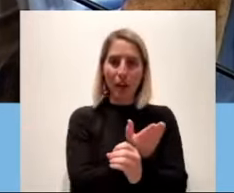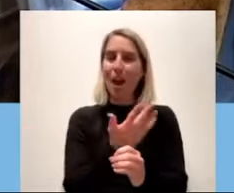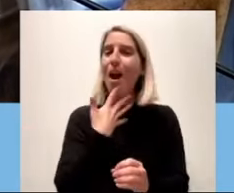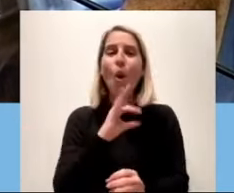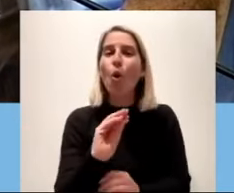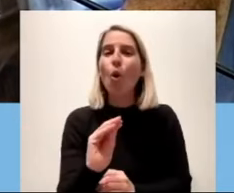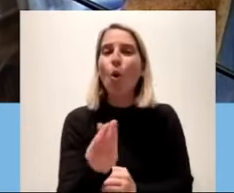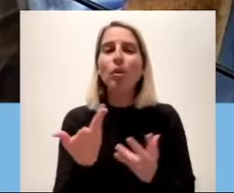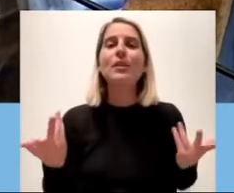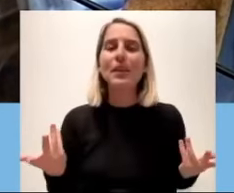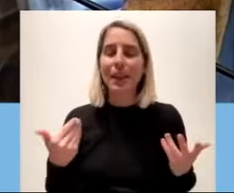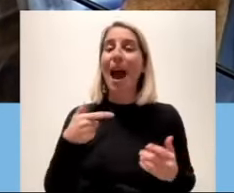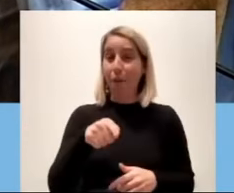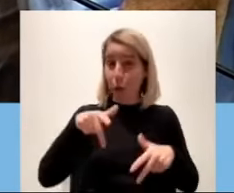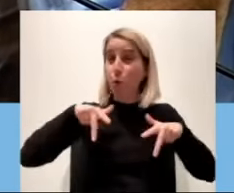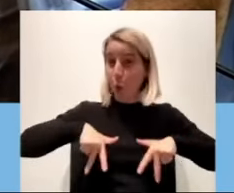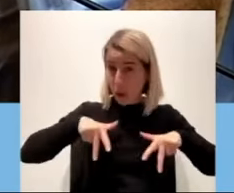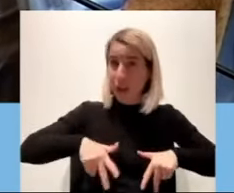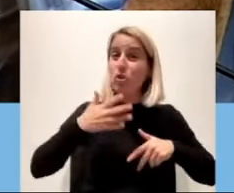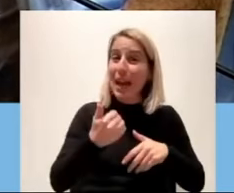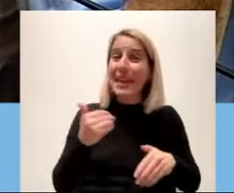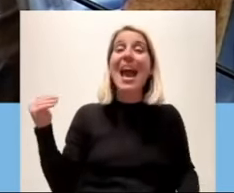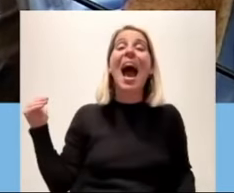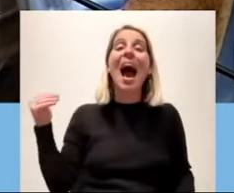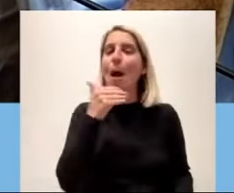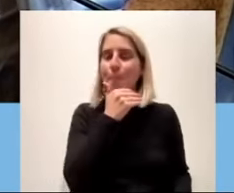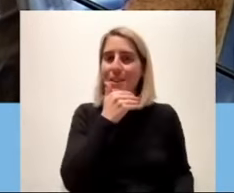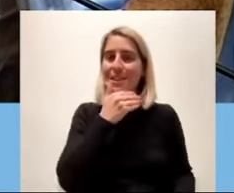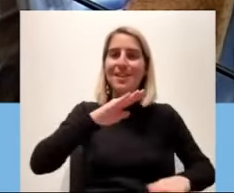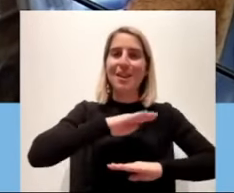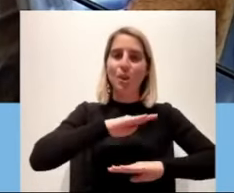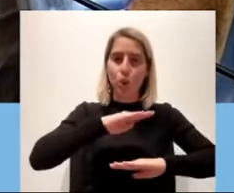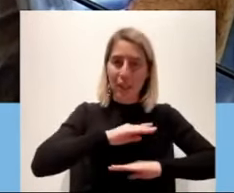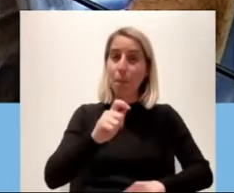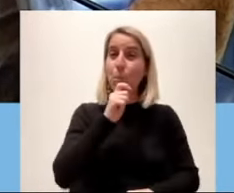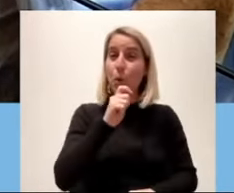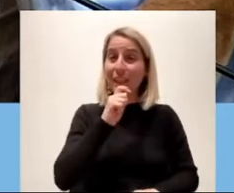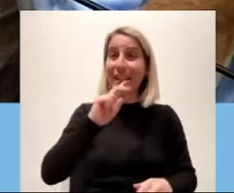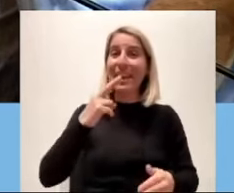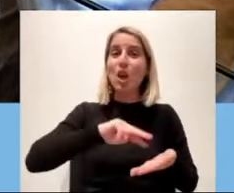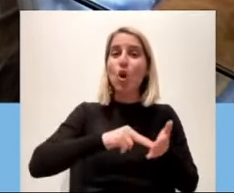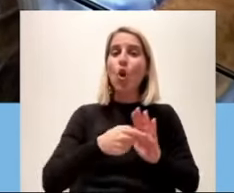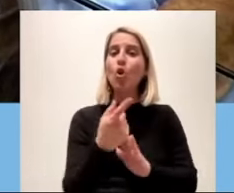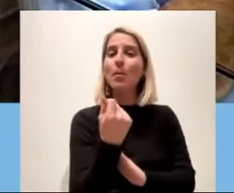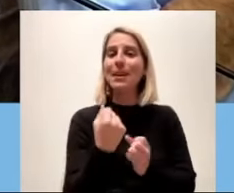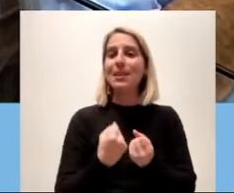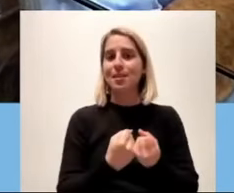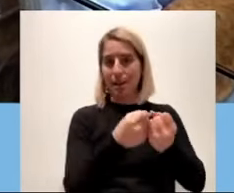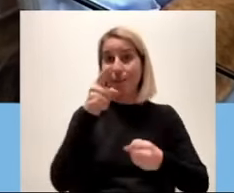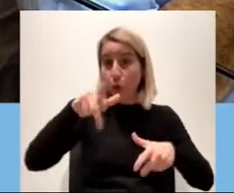έχει την άμεση στρατιωτική, οικονομική, πολιτική στήριξη το κράτος του